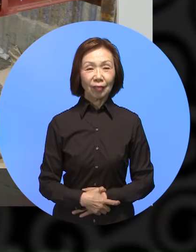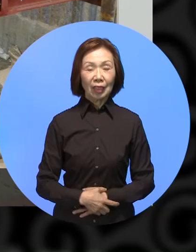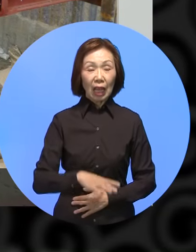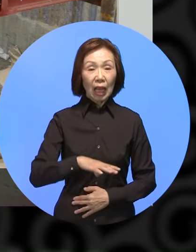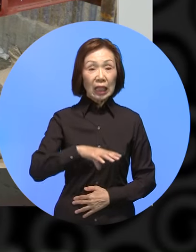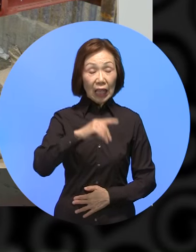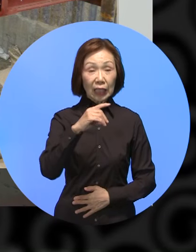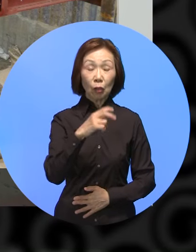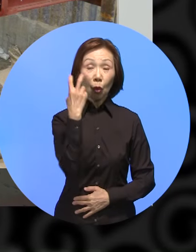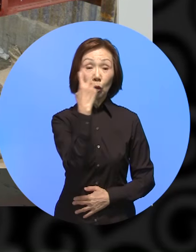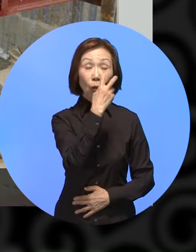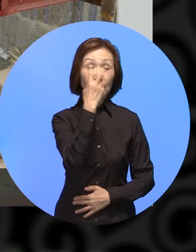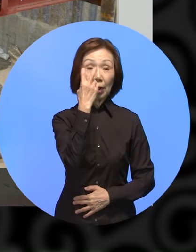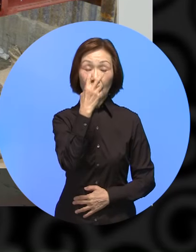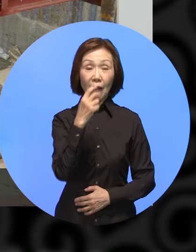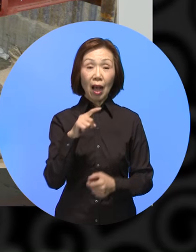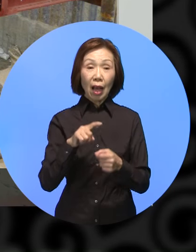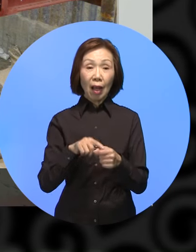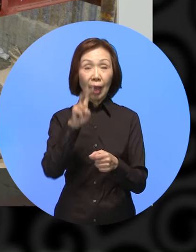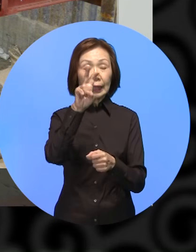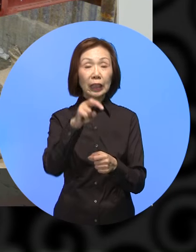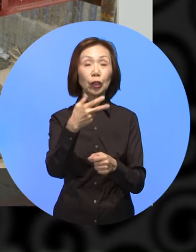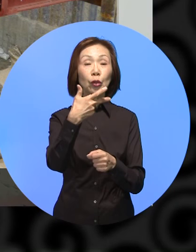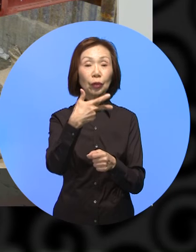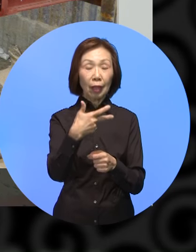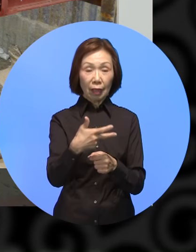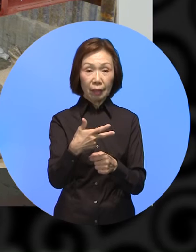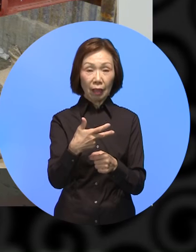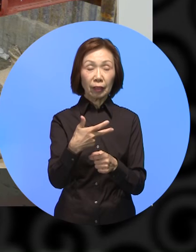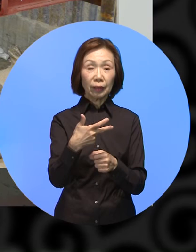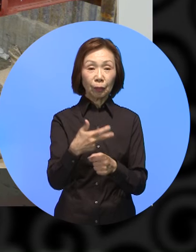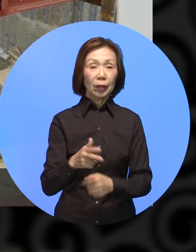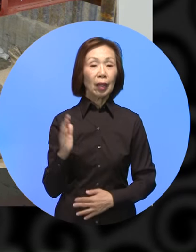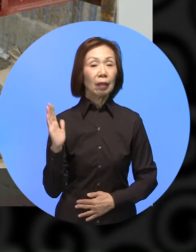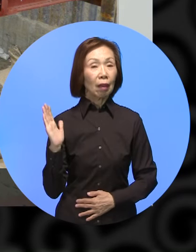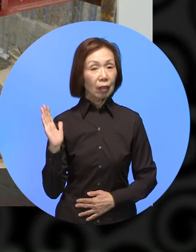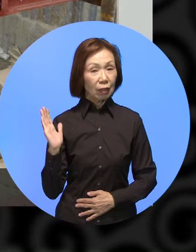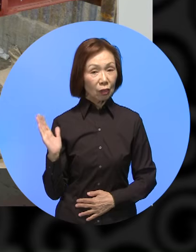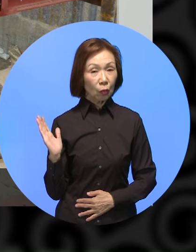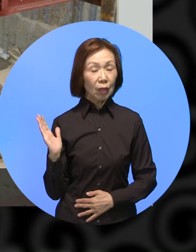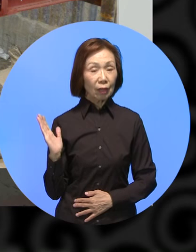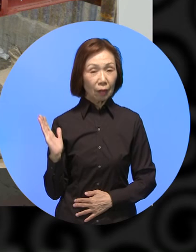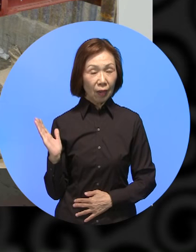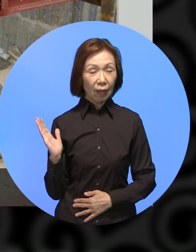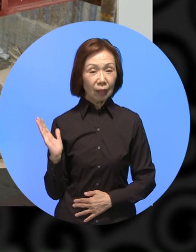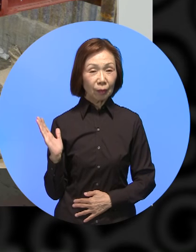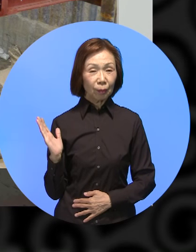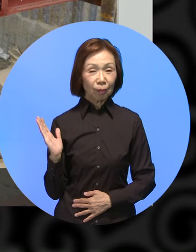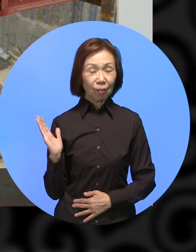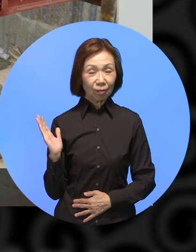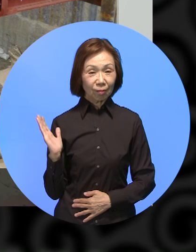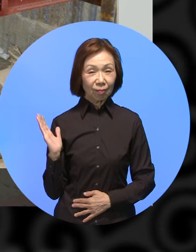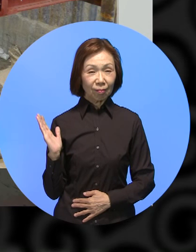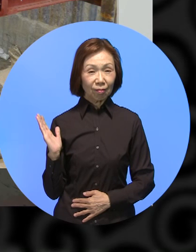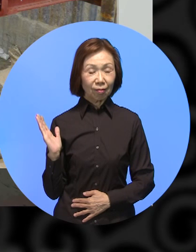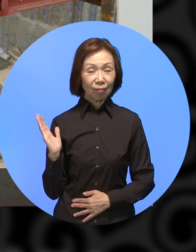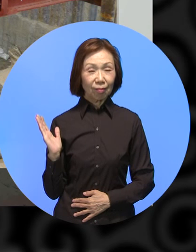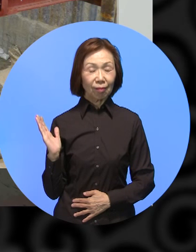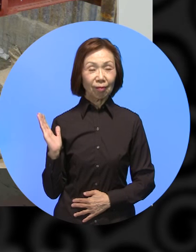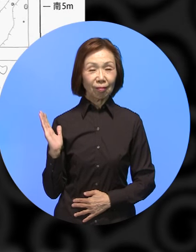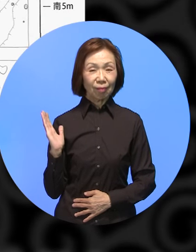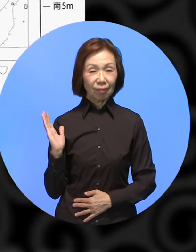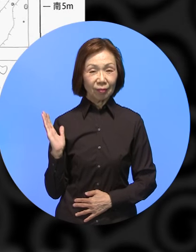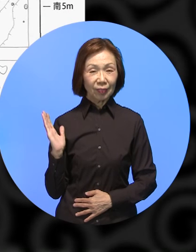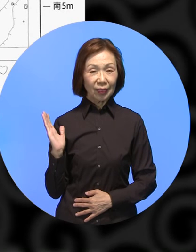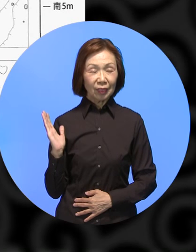最初の調査から時を刻むこと27年第3次調査は平成25年2月から1